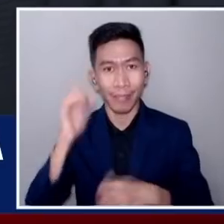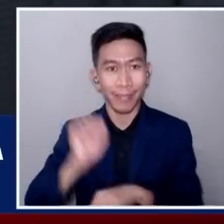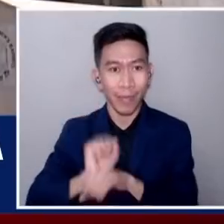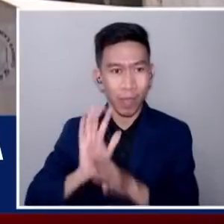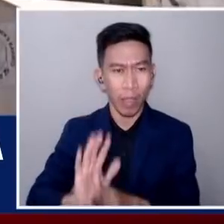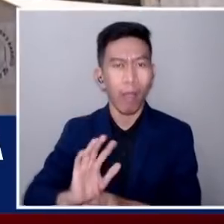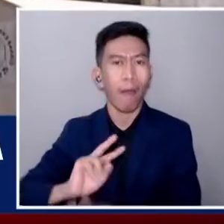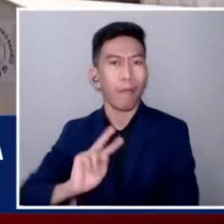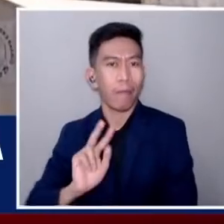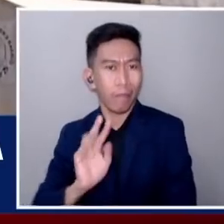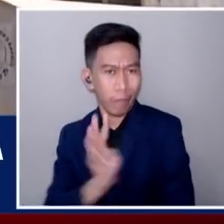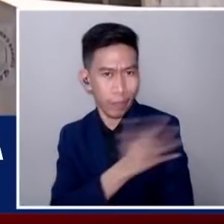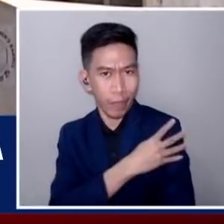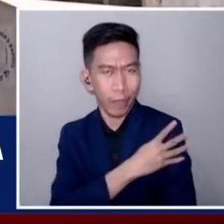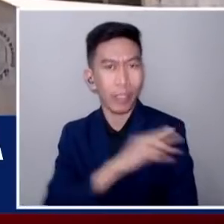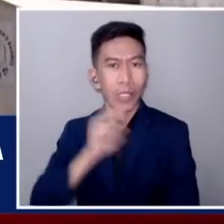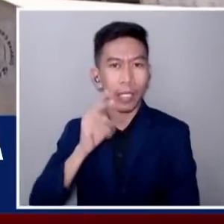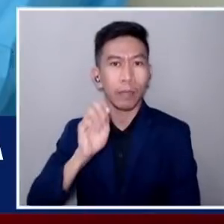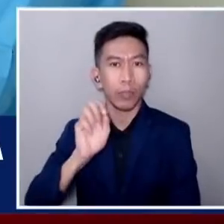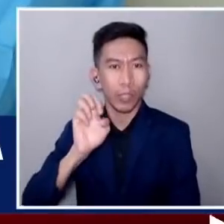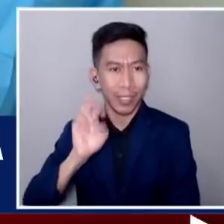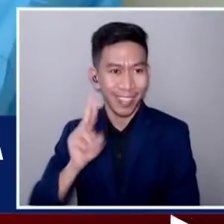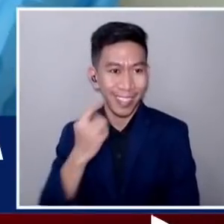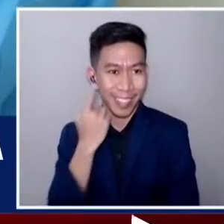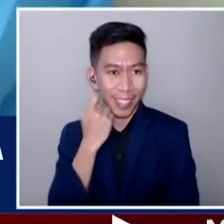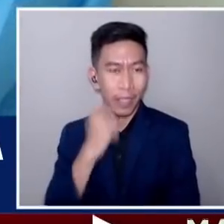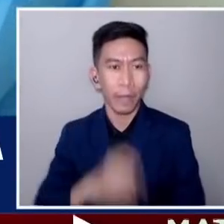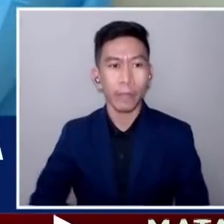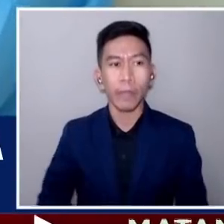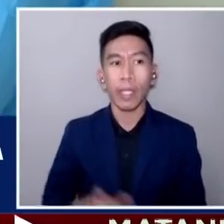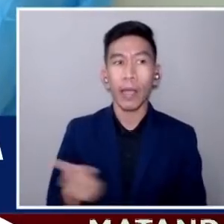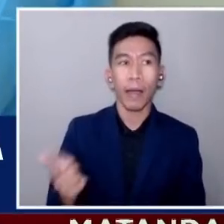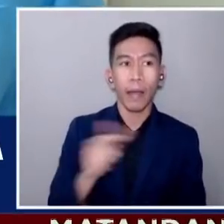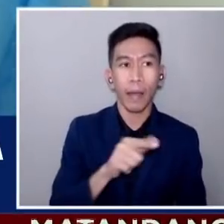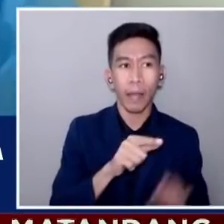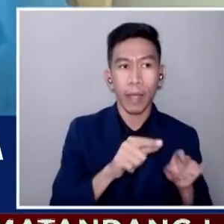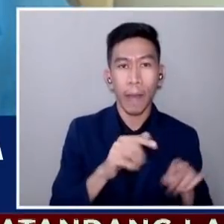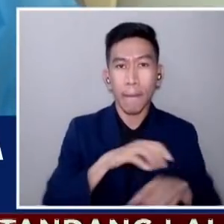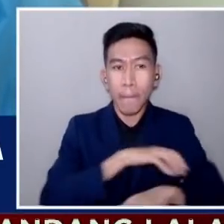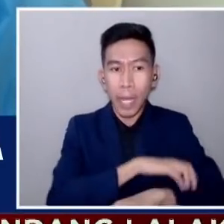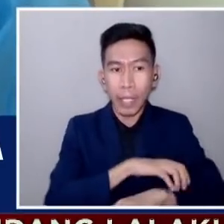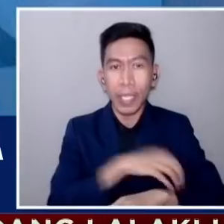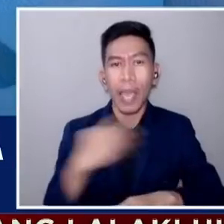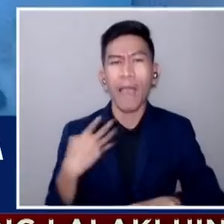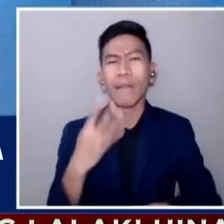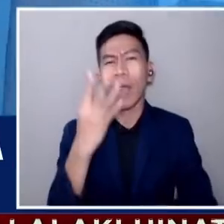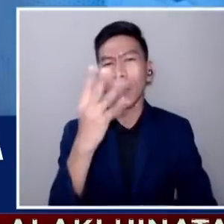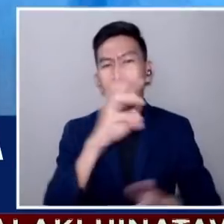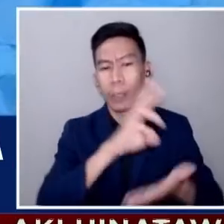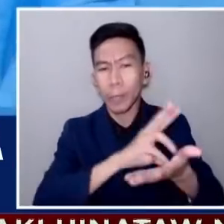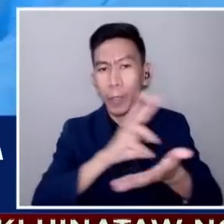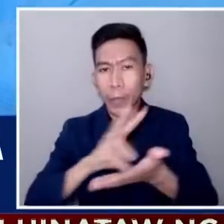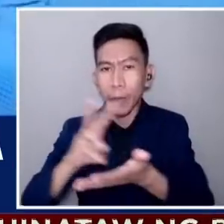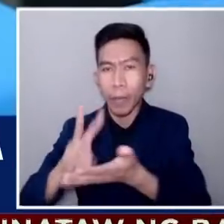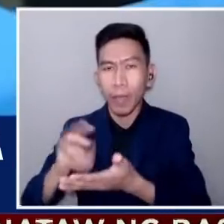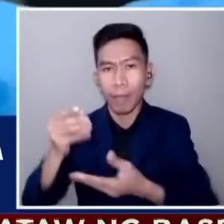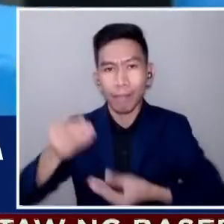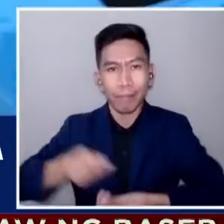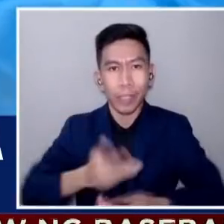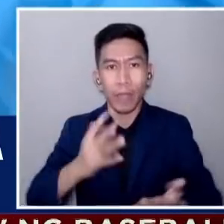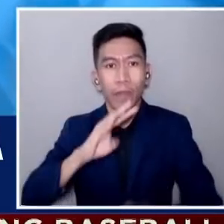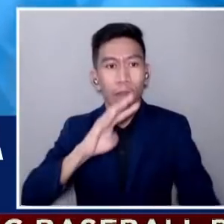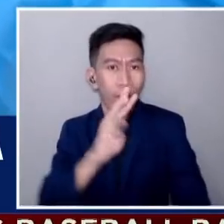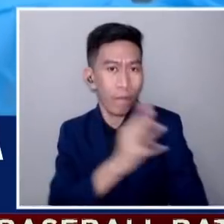kanina. Sa Makati City, 4 na barangay health centers ang binuksan para sa rollout ng ikalawang booster, pero iilan pa lang